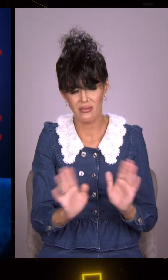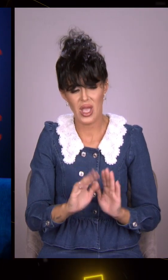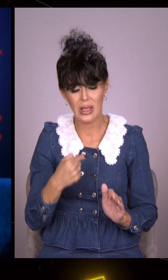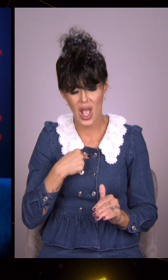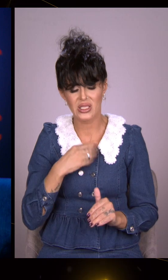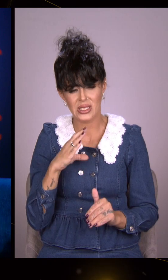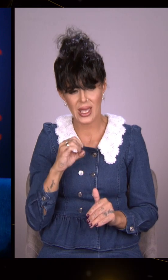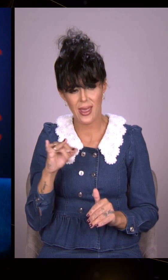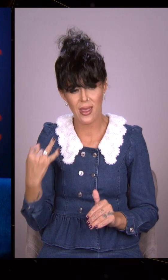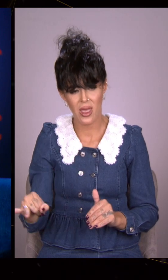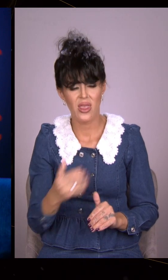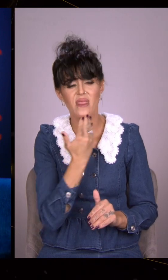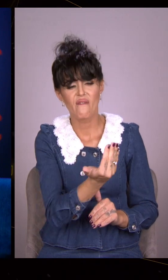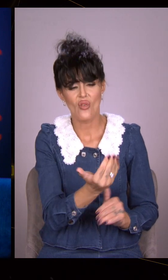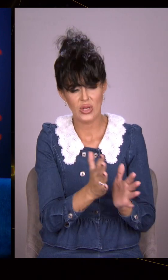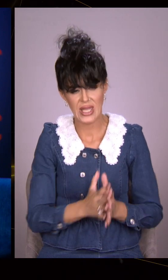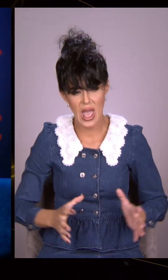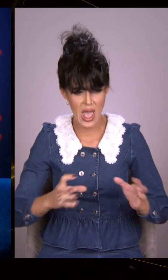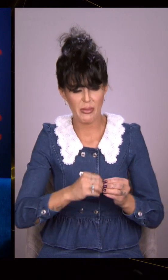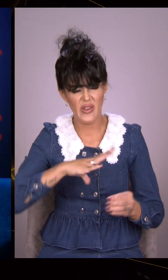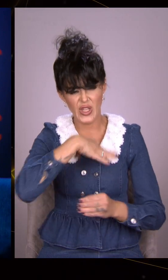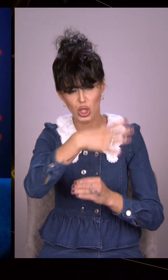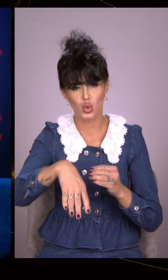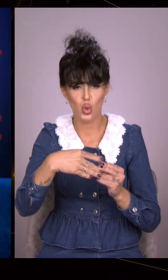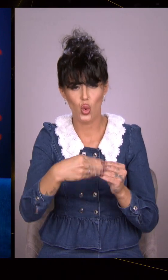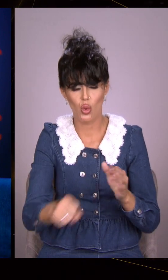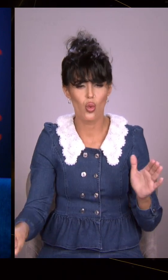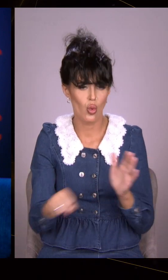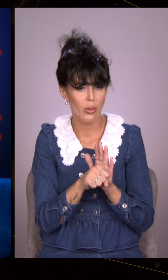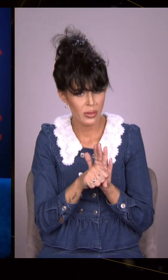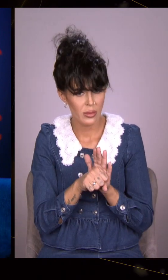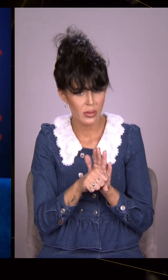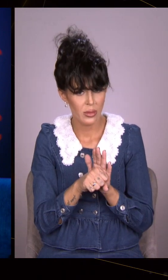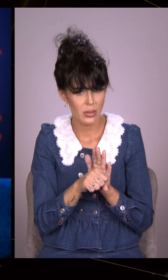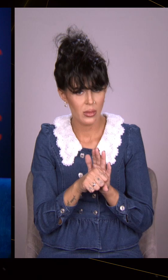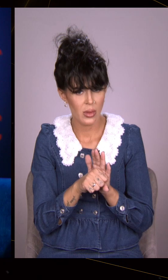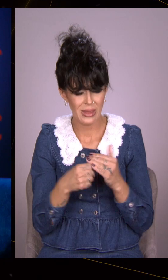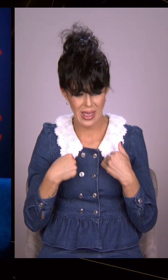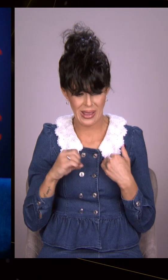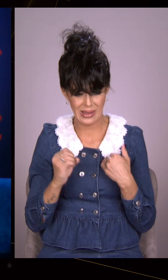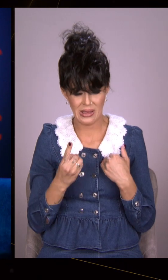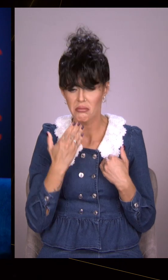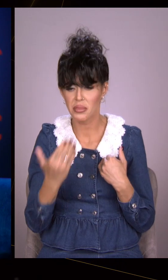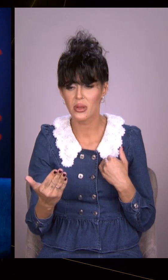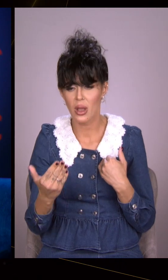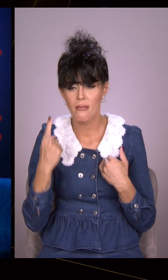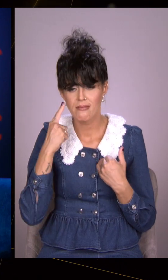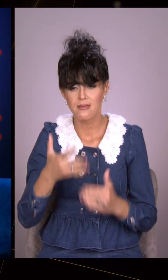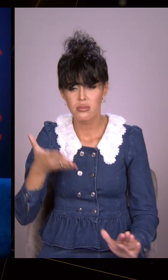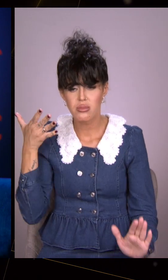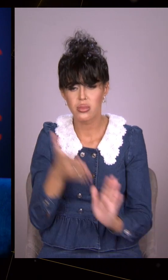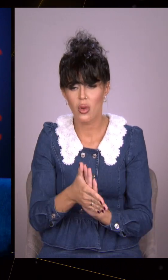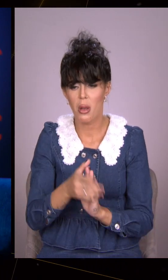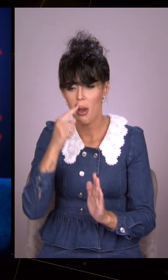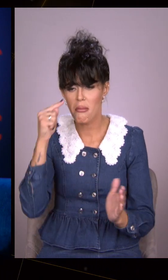Сережа». Єдине, що я в нього запитала, я вже зрозуміла, раз у нього телефон, то нічого доброго. Я єдине